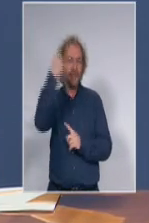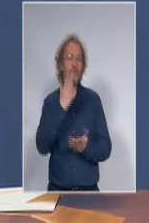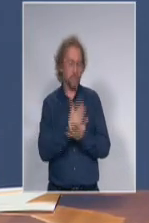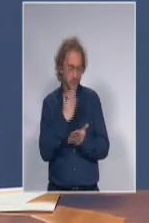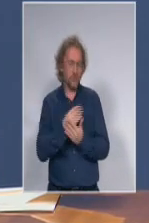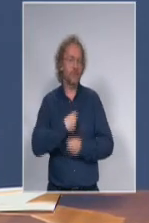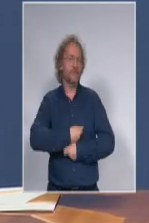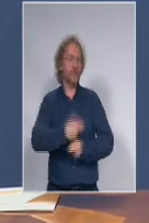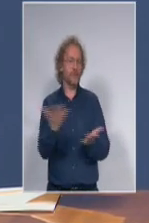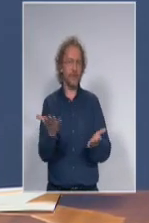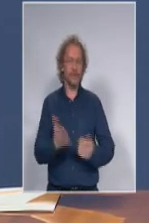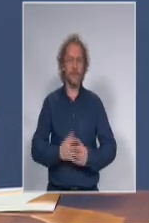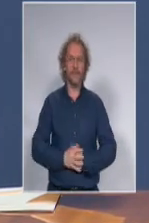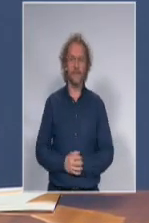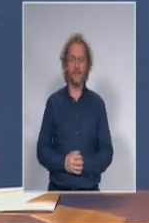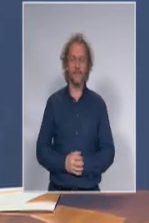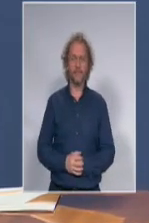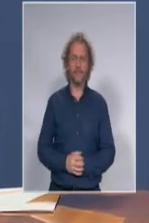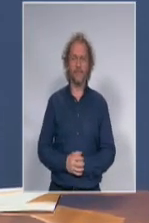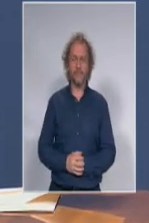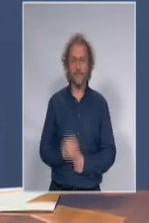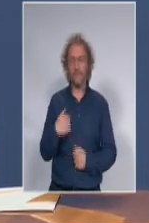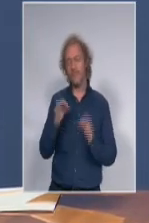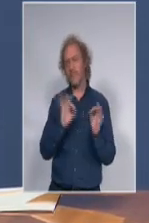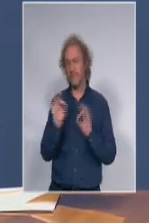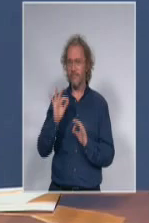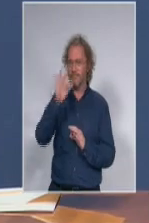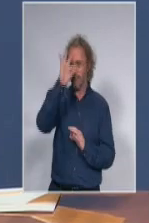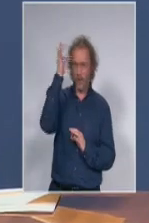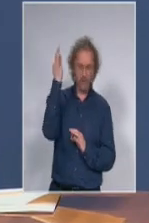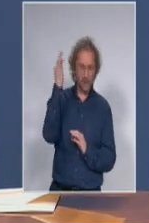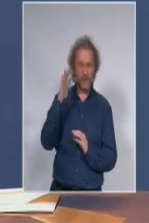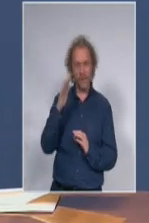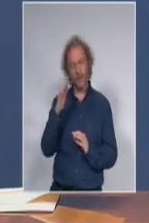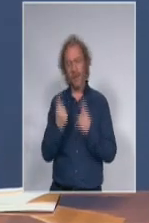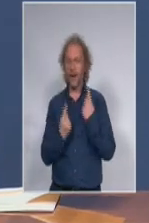Obezbedit ćemo ponedeljak uveč ili utorak jutro 10 miliona maski.